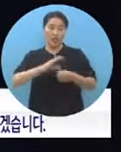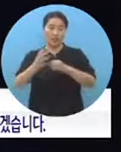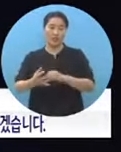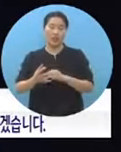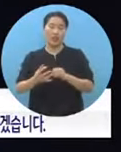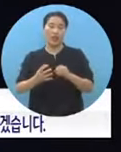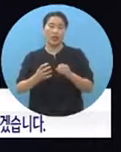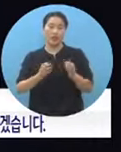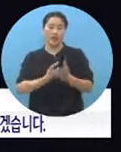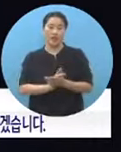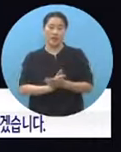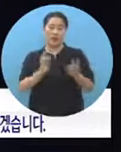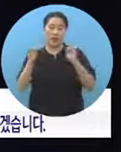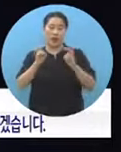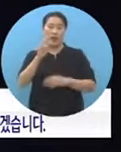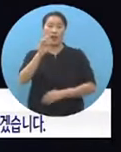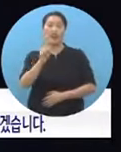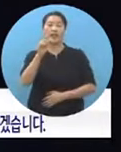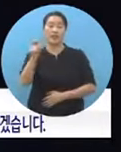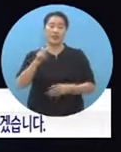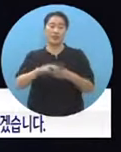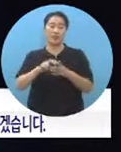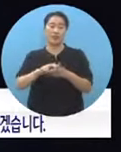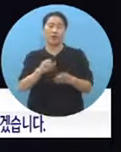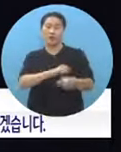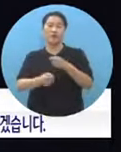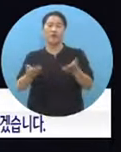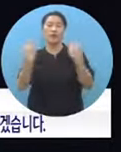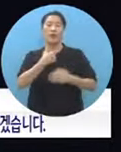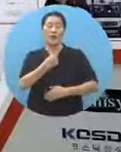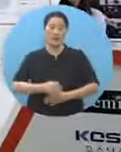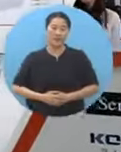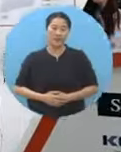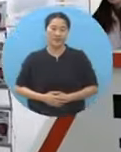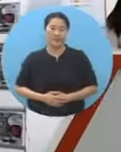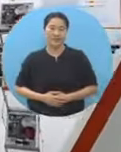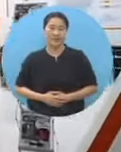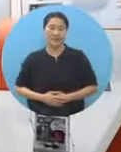글로벌 기업의 데이터 센터도 적극 유치하도록 하겠습니다.